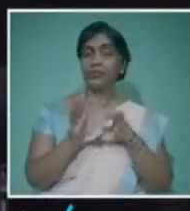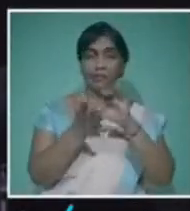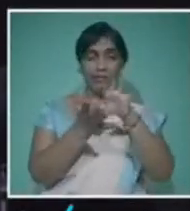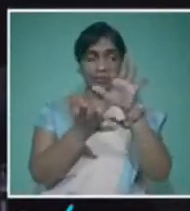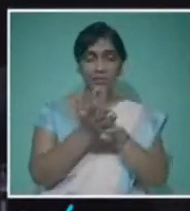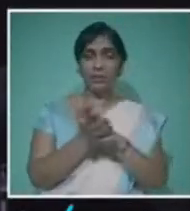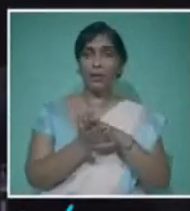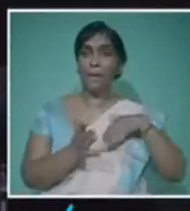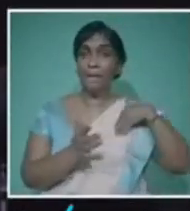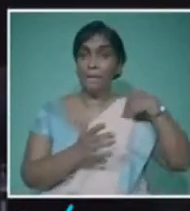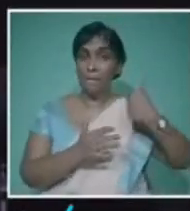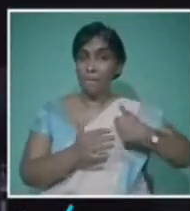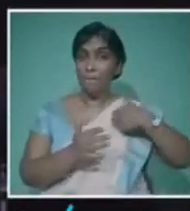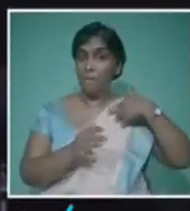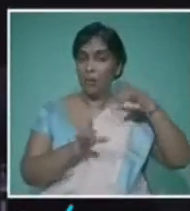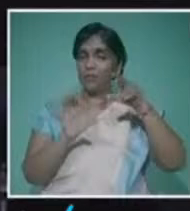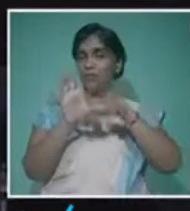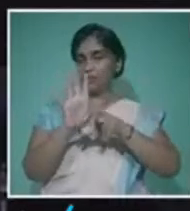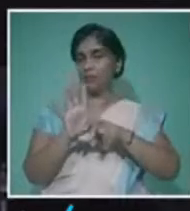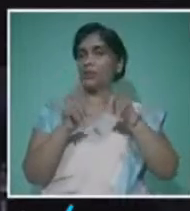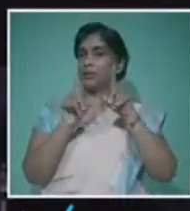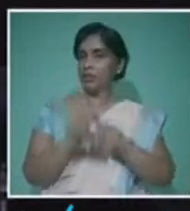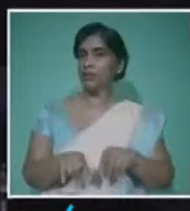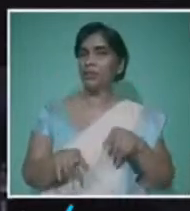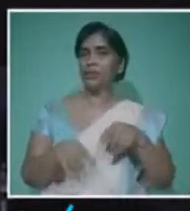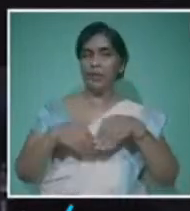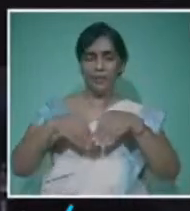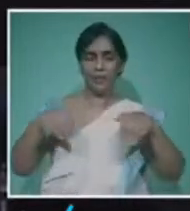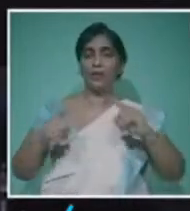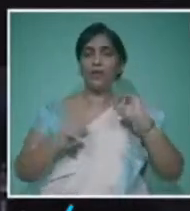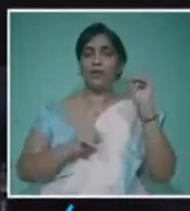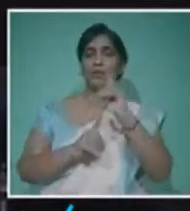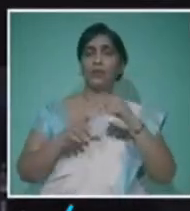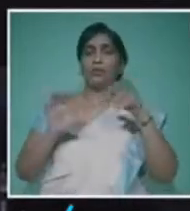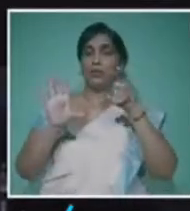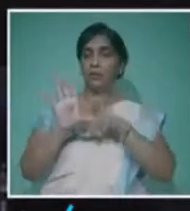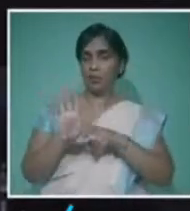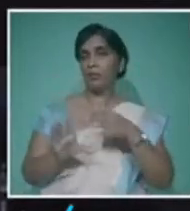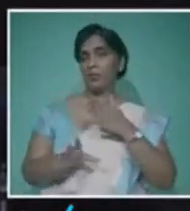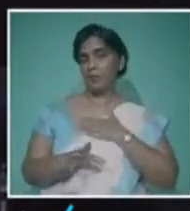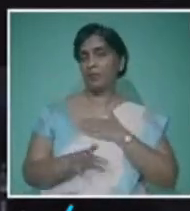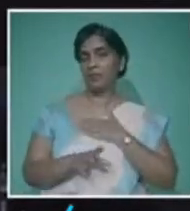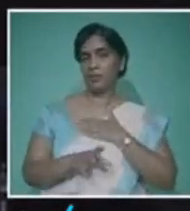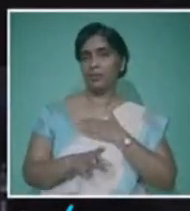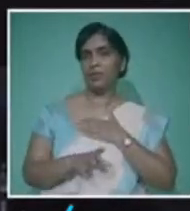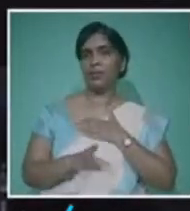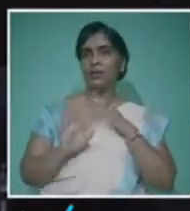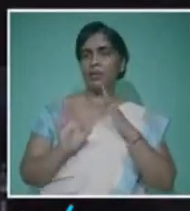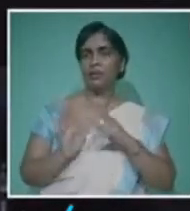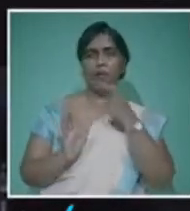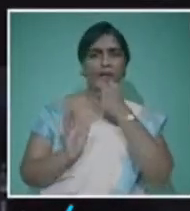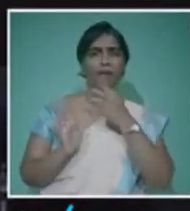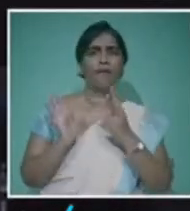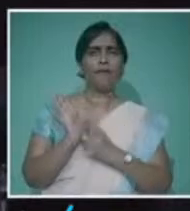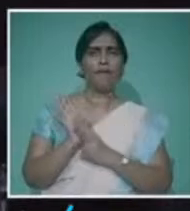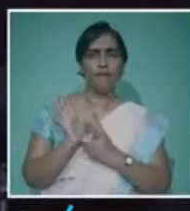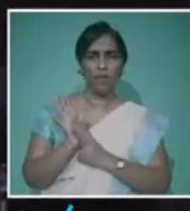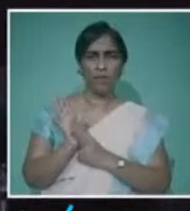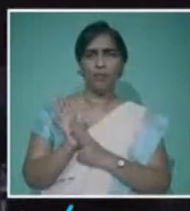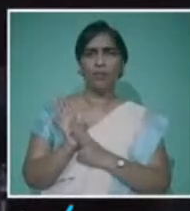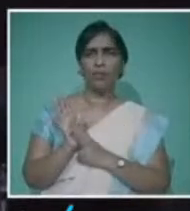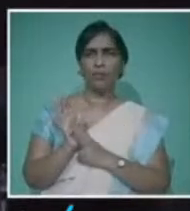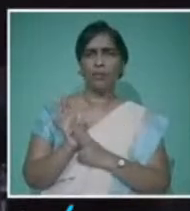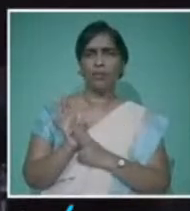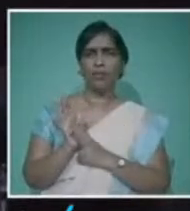පනවන්නේ ජේසත්යන්වෝ කියලා. ඒ අනුව මේ පීලියේ පළවෙනි ආසනේ තිබුණේ මට. නමුත් විමල් වීරවංශ මහත්මයා